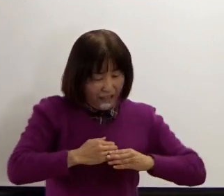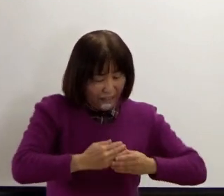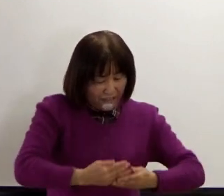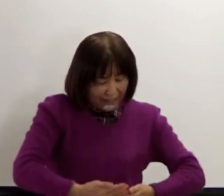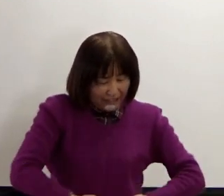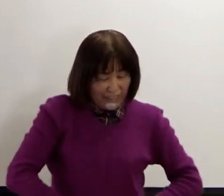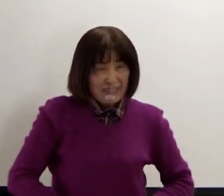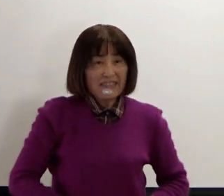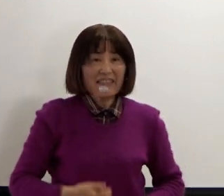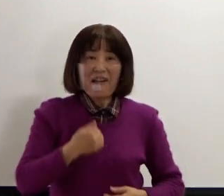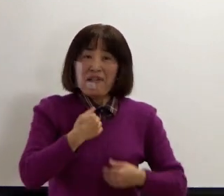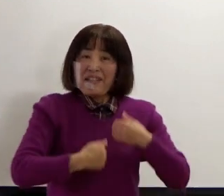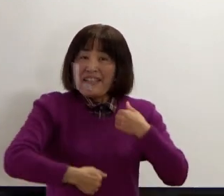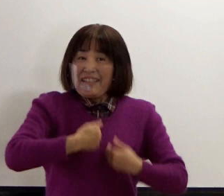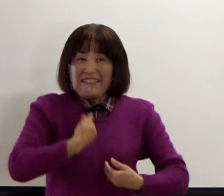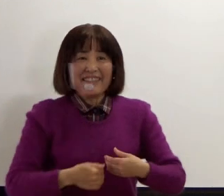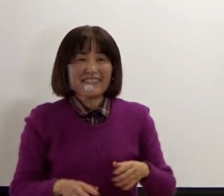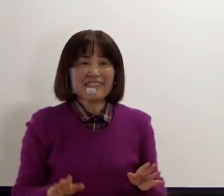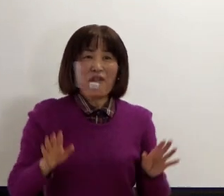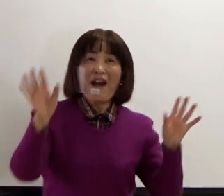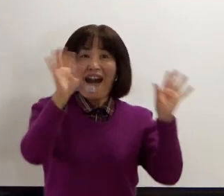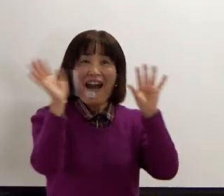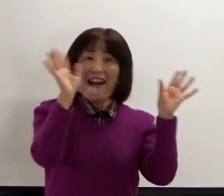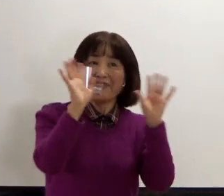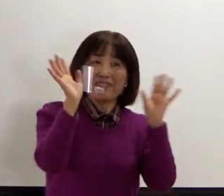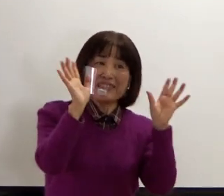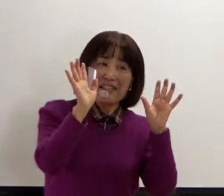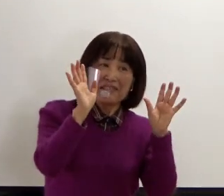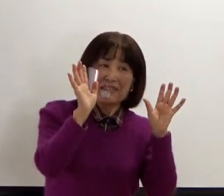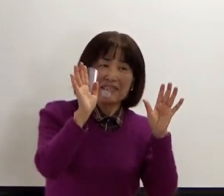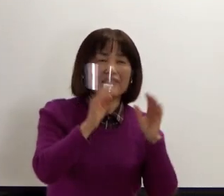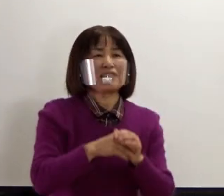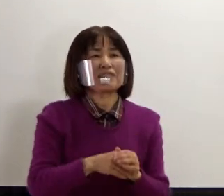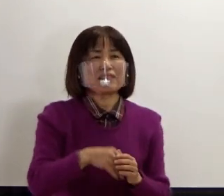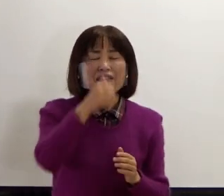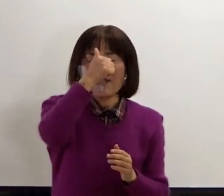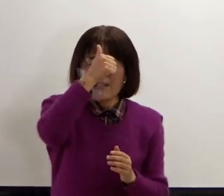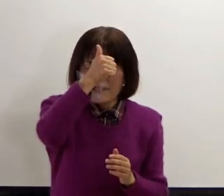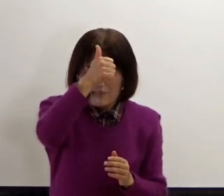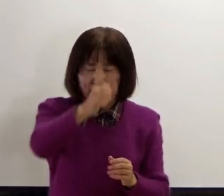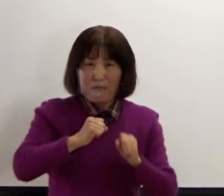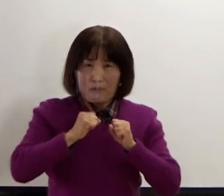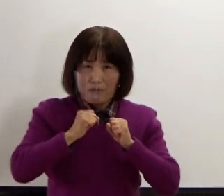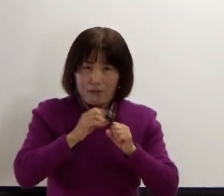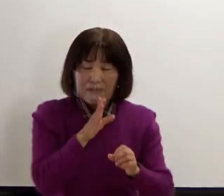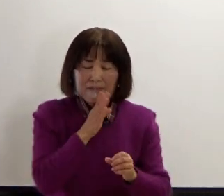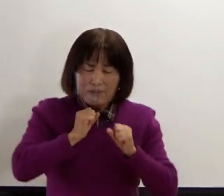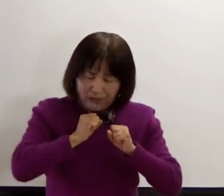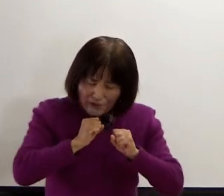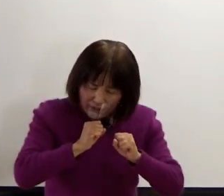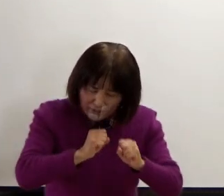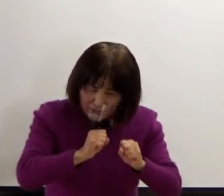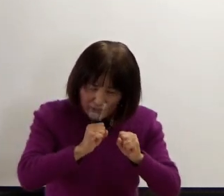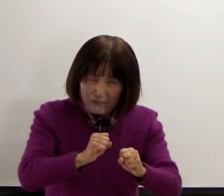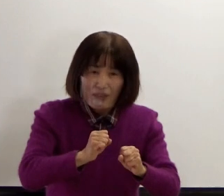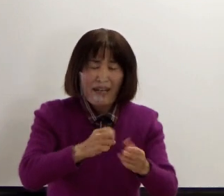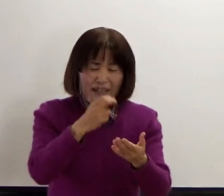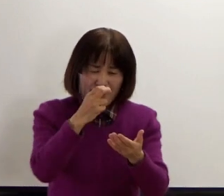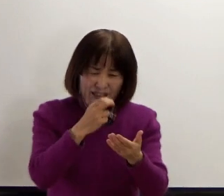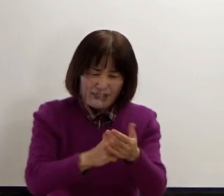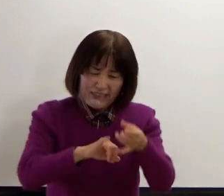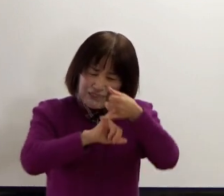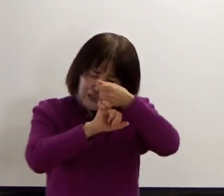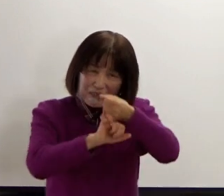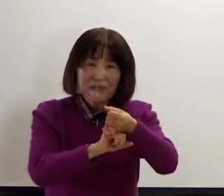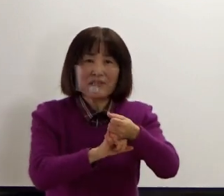と。主がおっしゃったことは必ず実現すると信じた方はなんと幸いでしょうとですね、エリサ